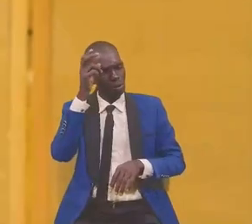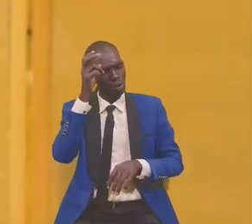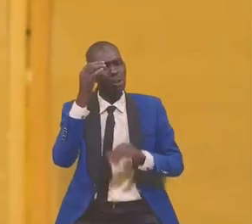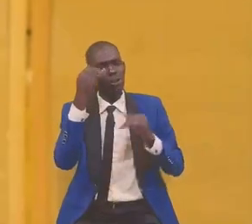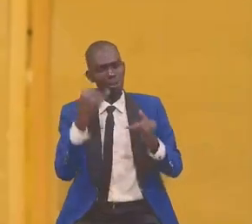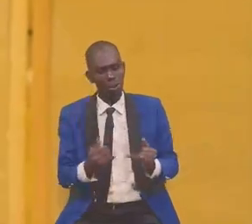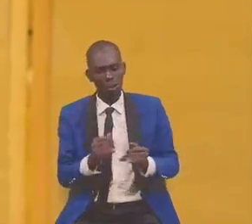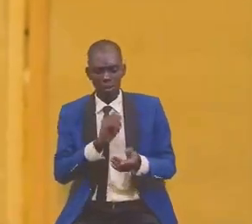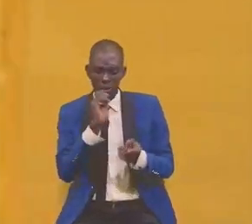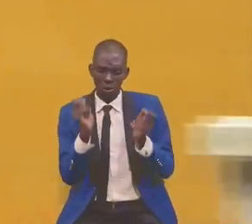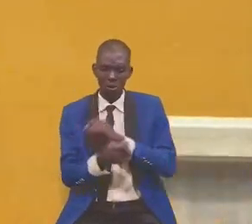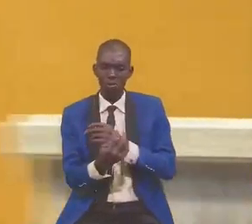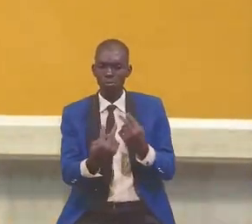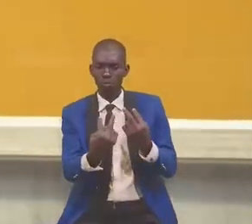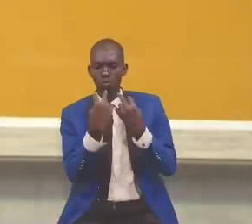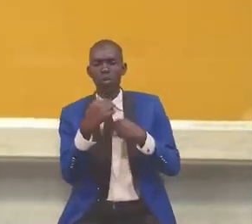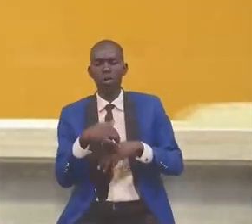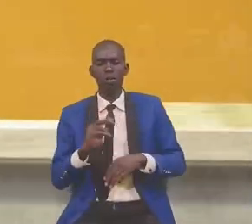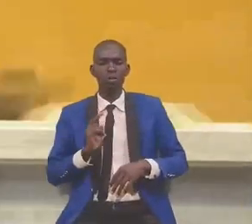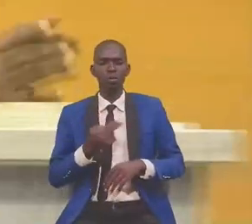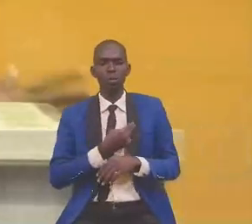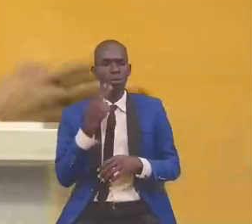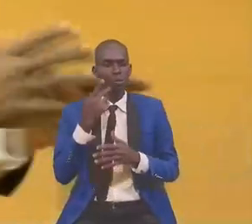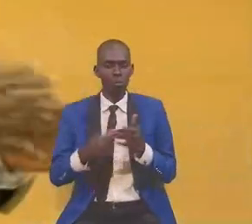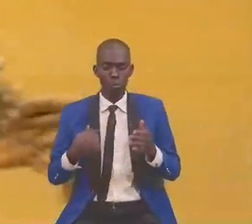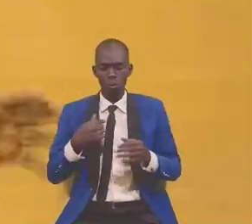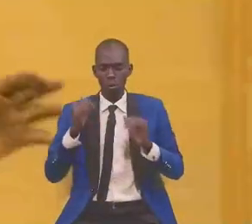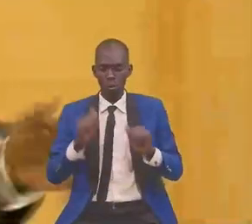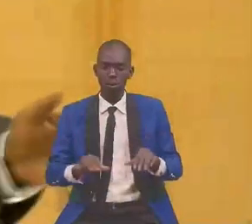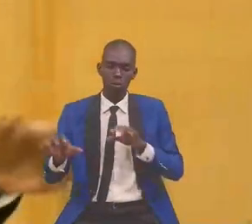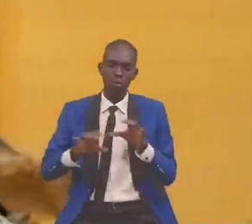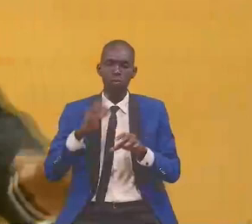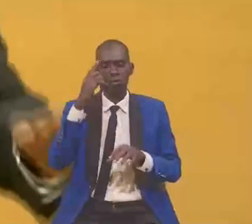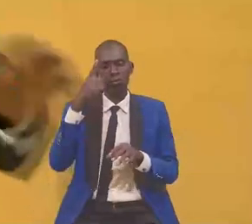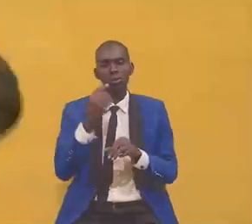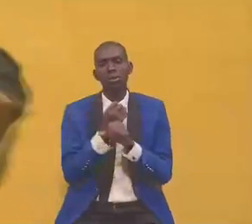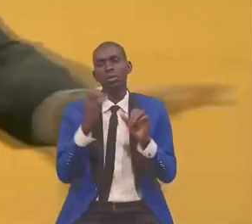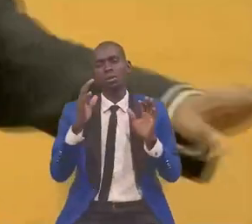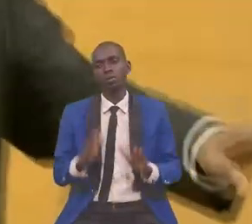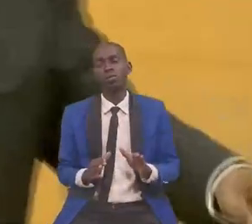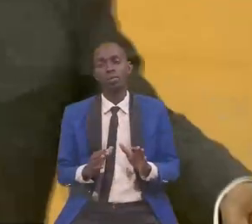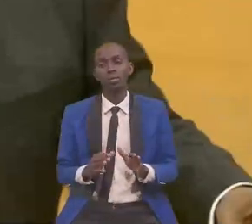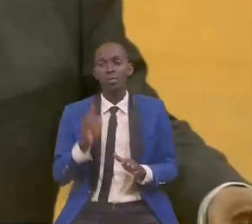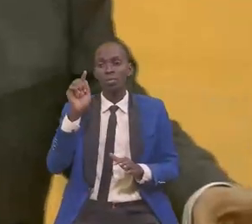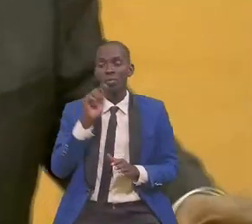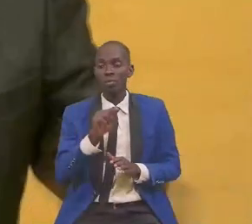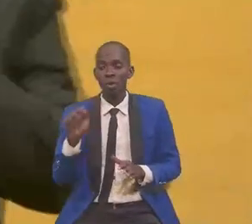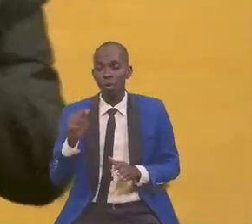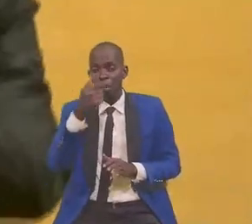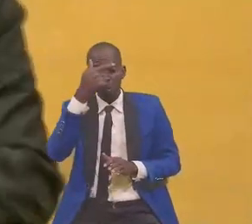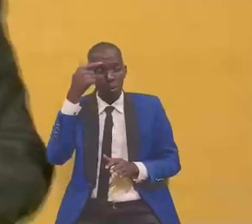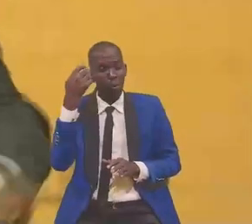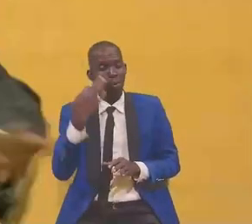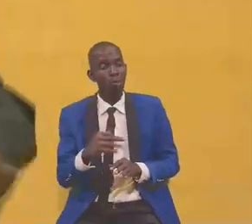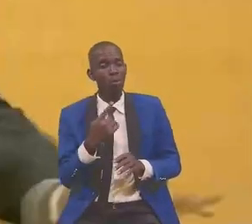que nous pouvons faire pour le Sauveur. Alors, ceux à cause du ravage du sol,